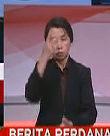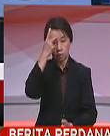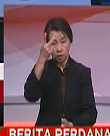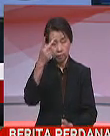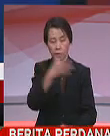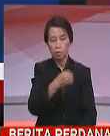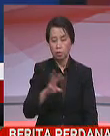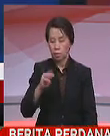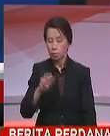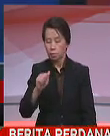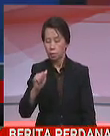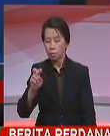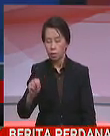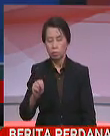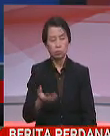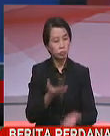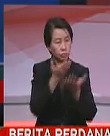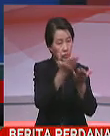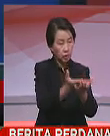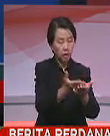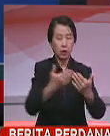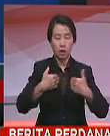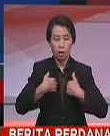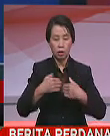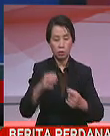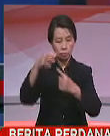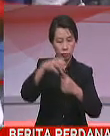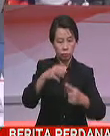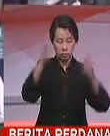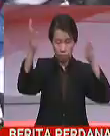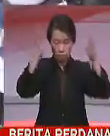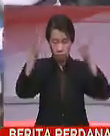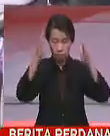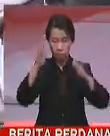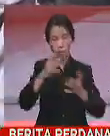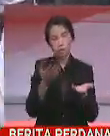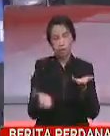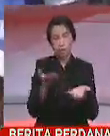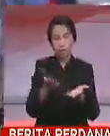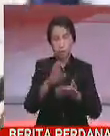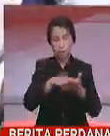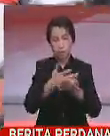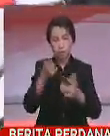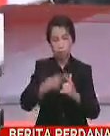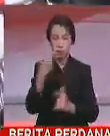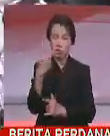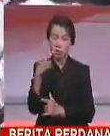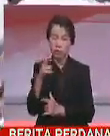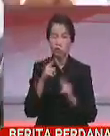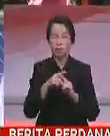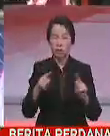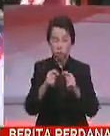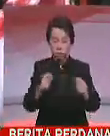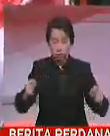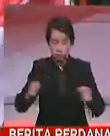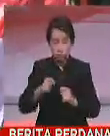Selain itu, NAAM turut bercadang untuk mengadakan Kejohanan Kebangsaan yang kemungkinan dijadual pada Disember ini. Namun,